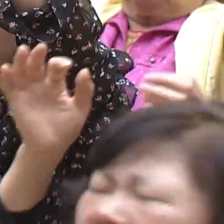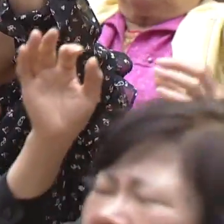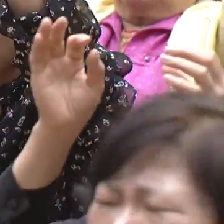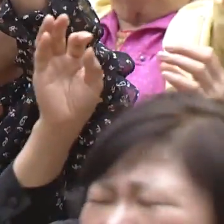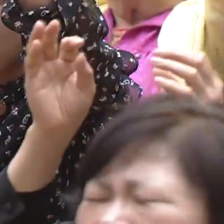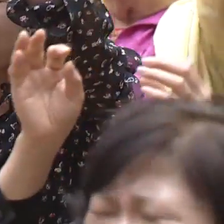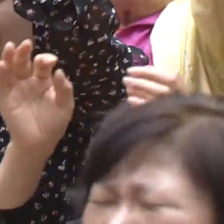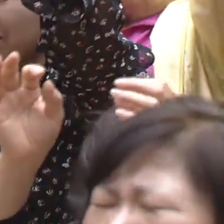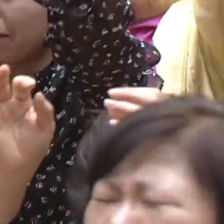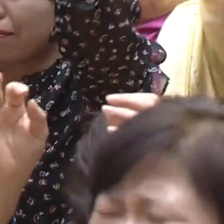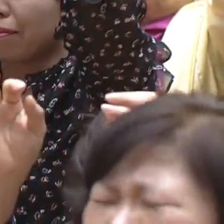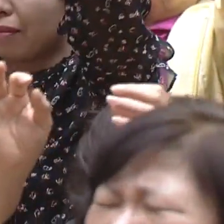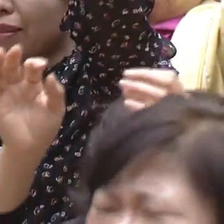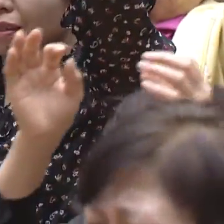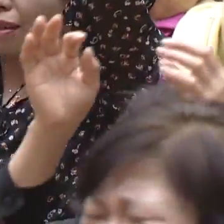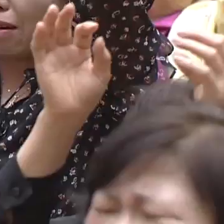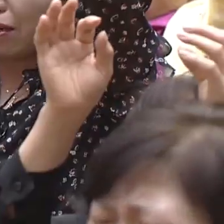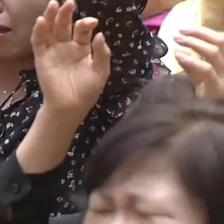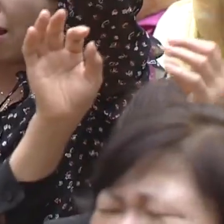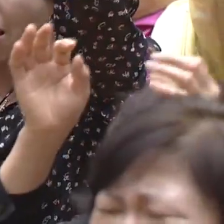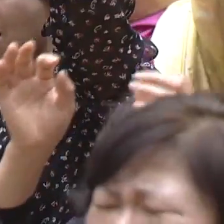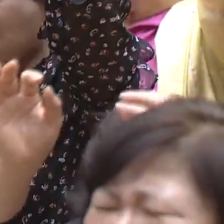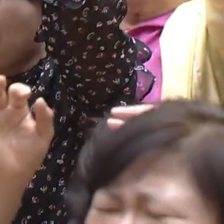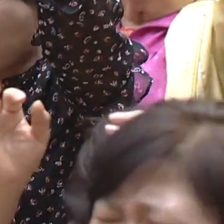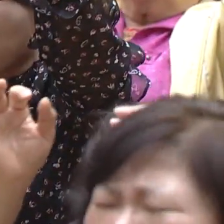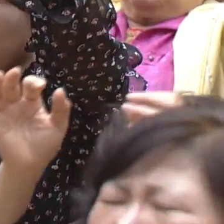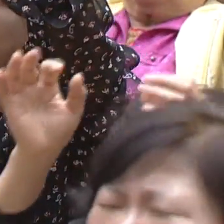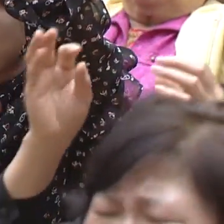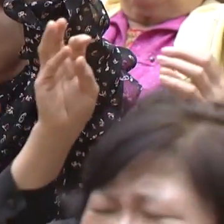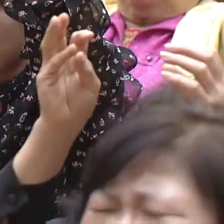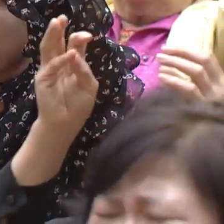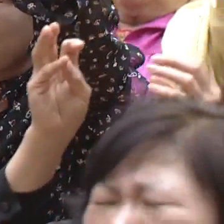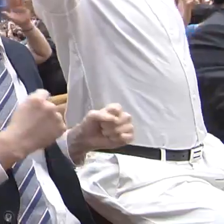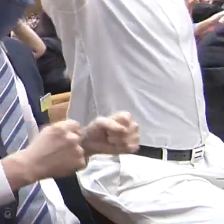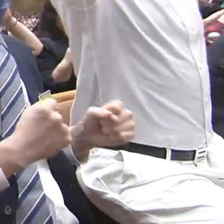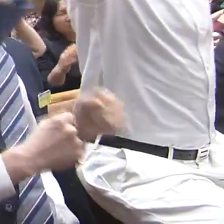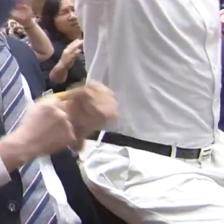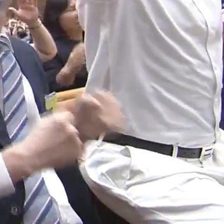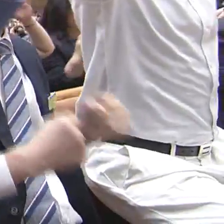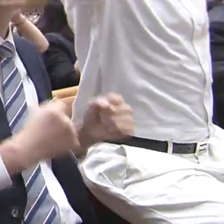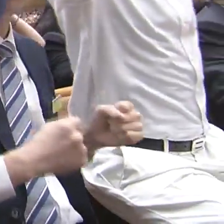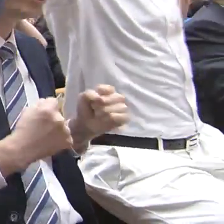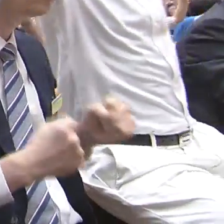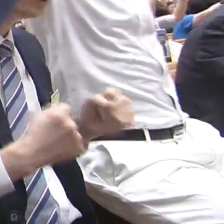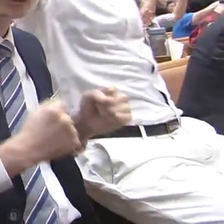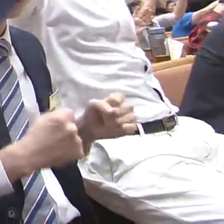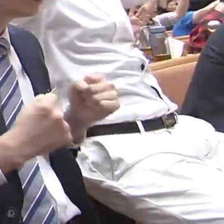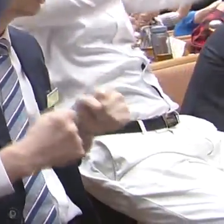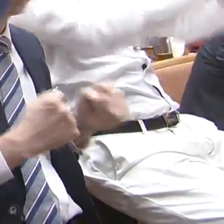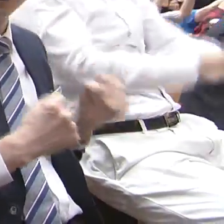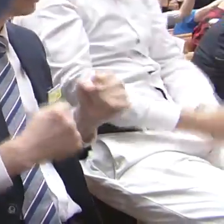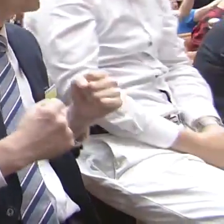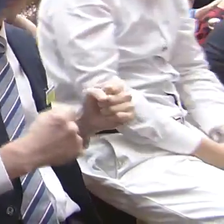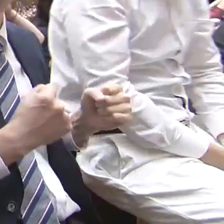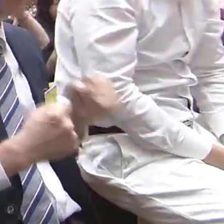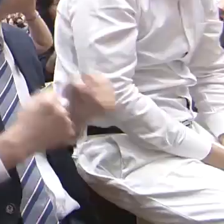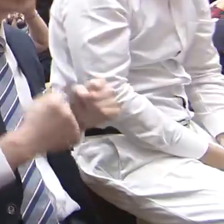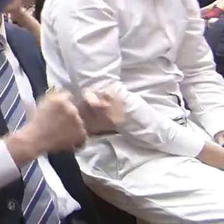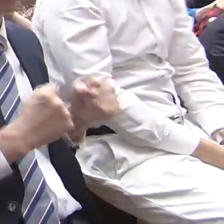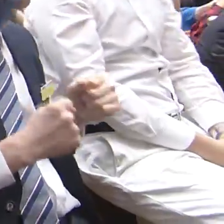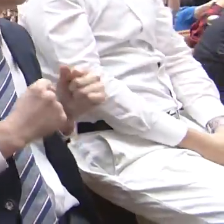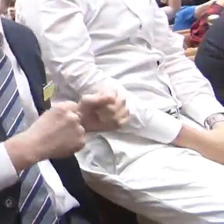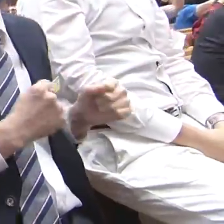악한 자에게 속지 않게 주님 도와주시옵소서. 분명히 알고 보고 이겨서 악한 원수에게 속지 않게 주님